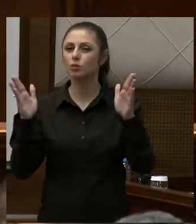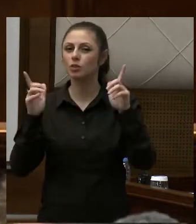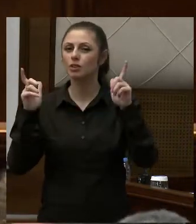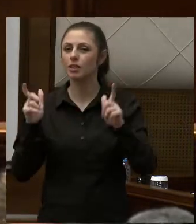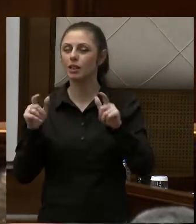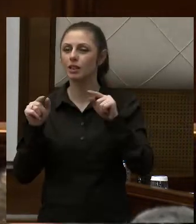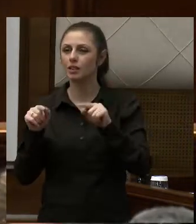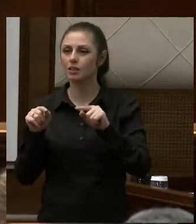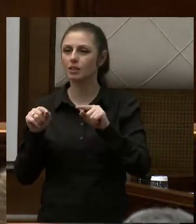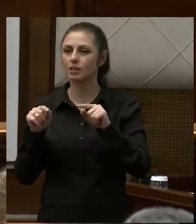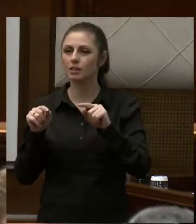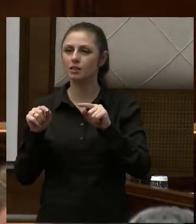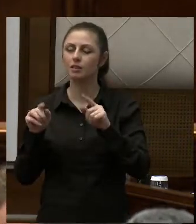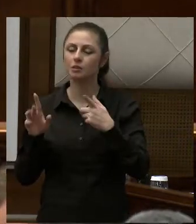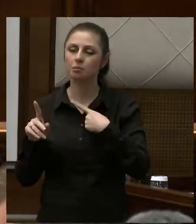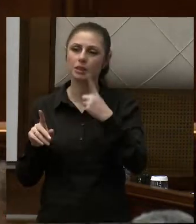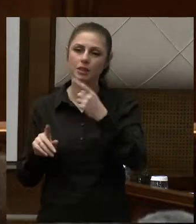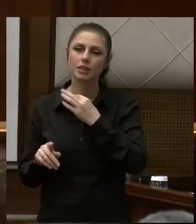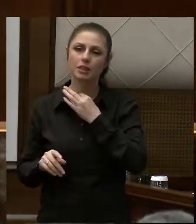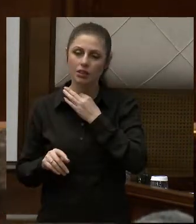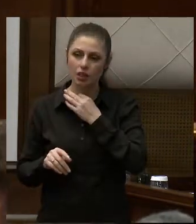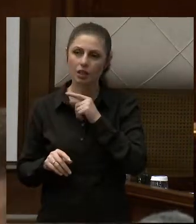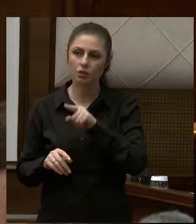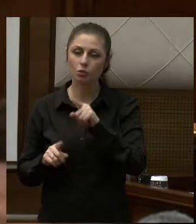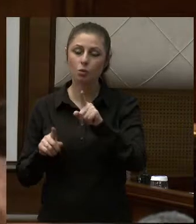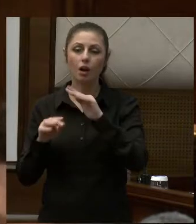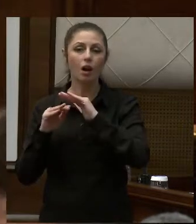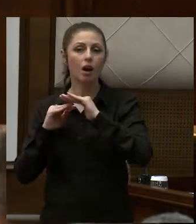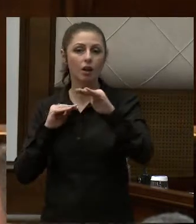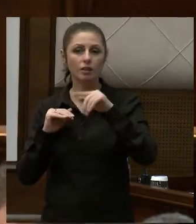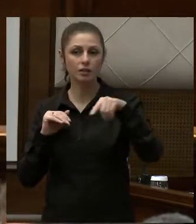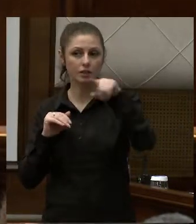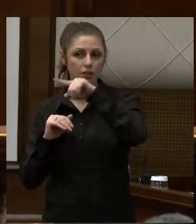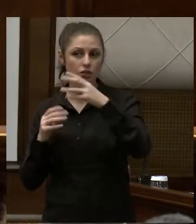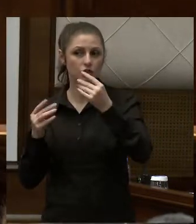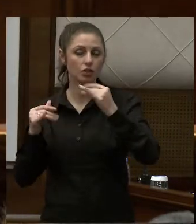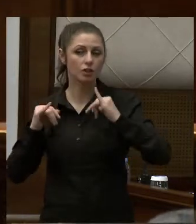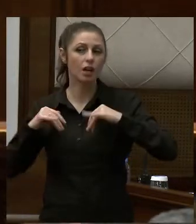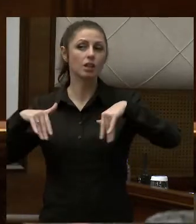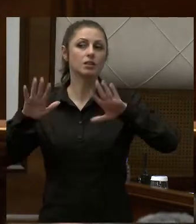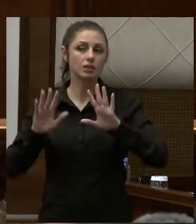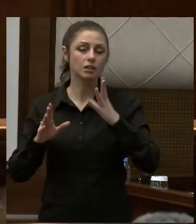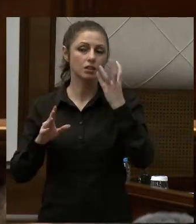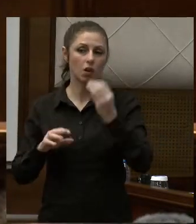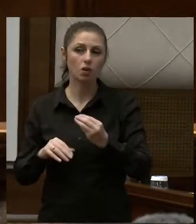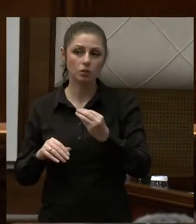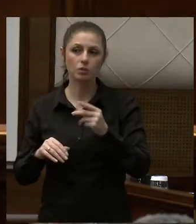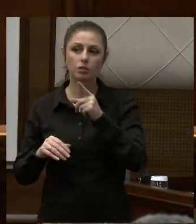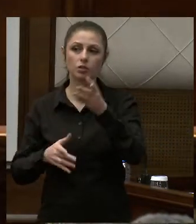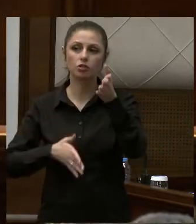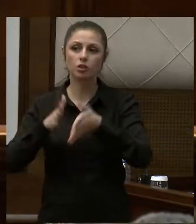Büyükşehir'in ben dahil 7 meclis üyesine rica ediyorum. Bu halkın çok rahatsız olduğu şu sokak isimleri meselesini